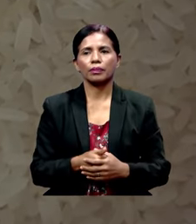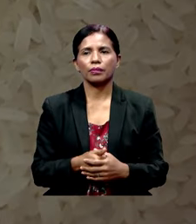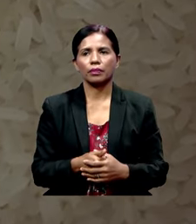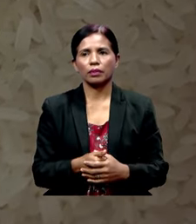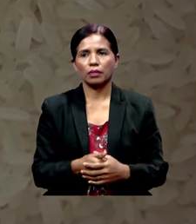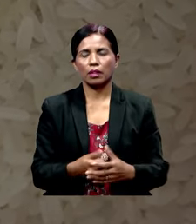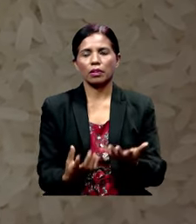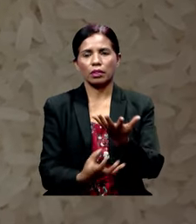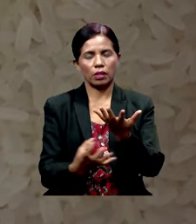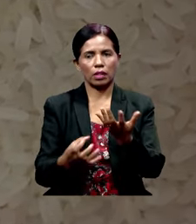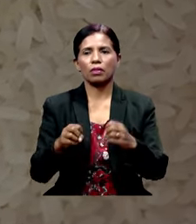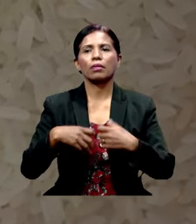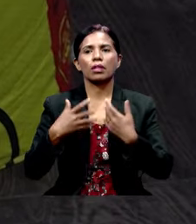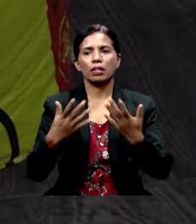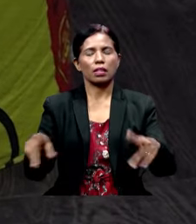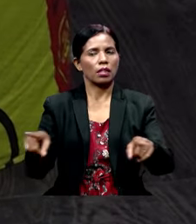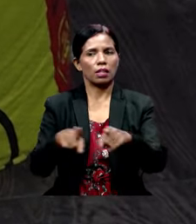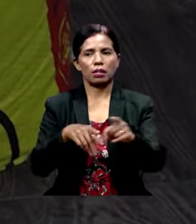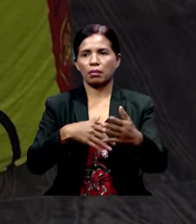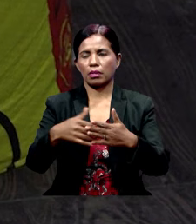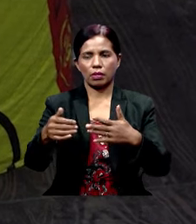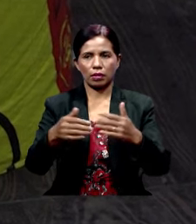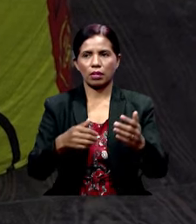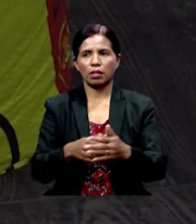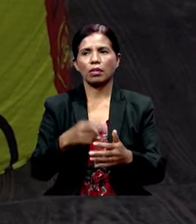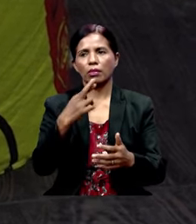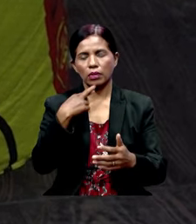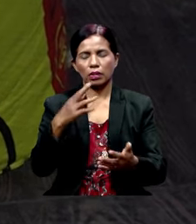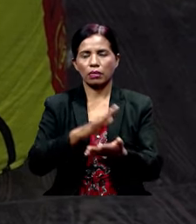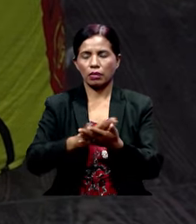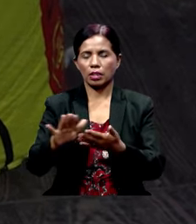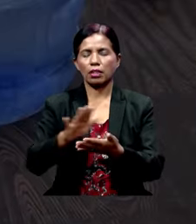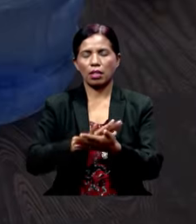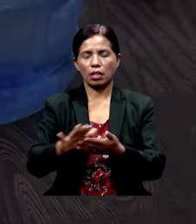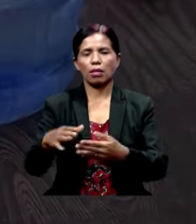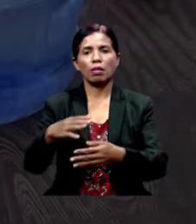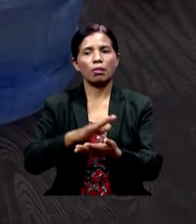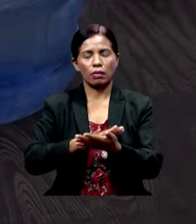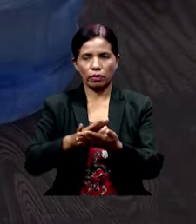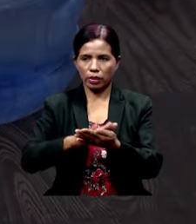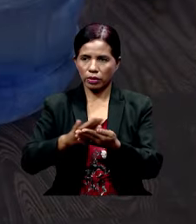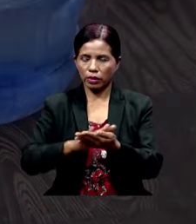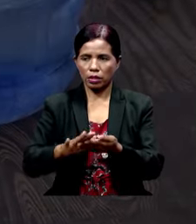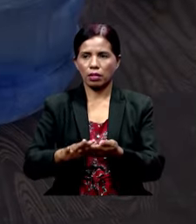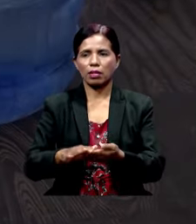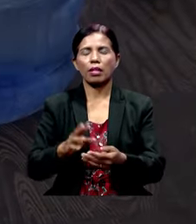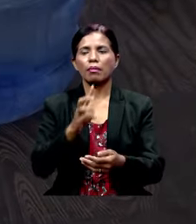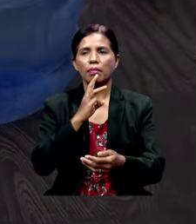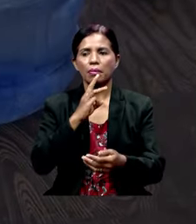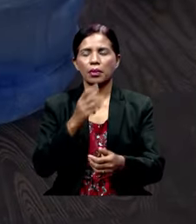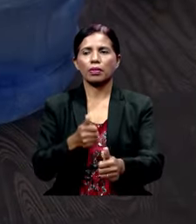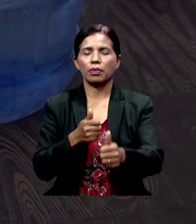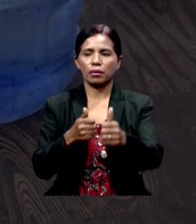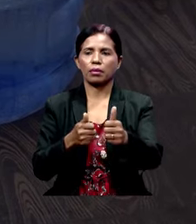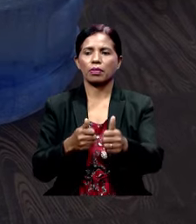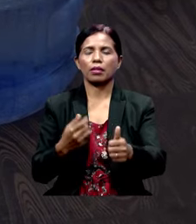mekanisme tu teing wenu sane han sa bambain. Normalmente fos bambain eta fase halmus meta teing. Nya bemo suka tuir fos ide